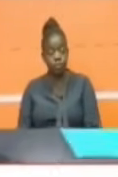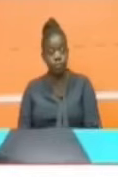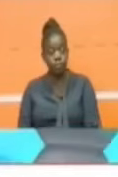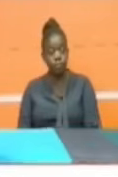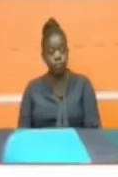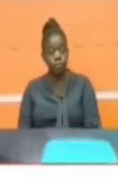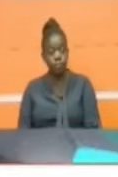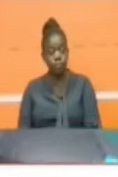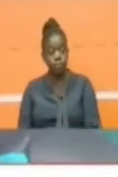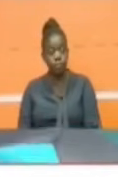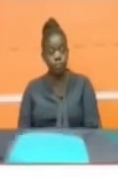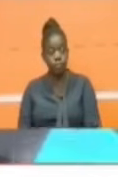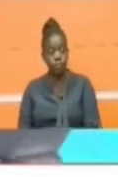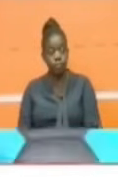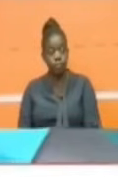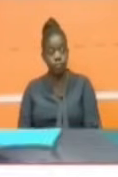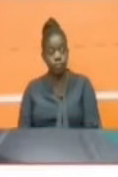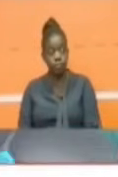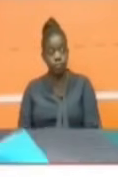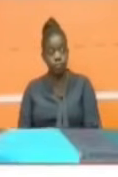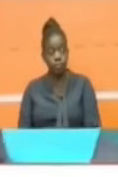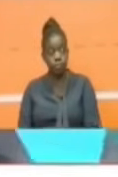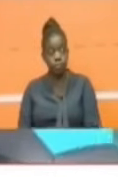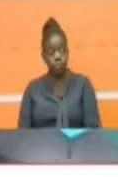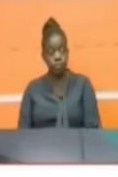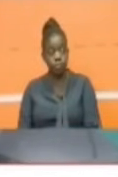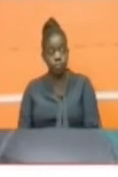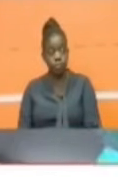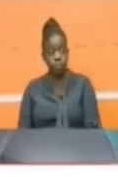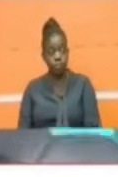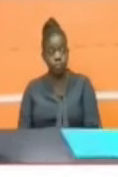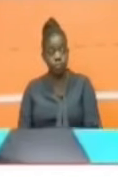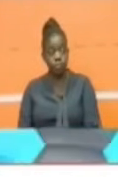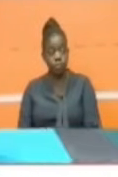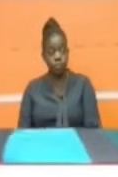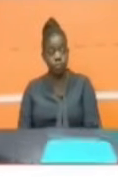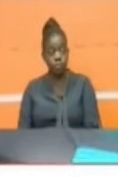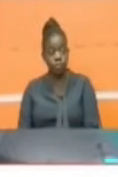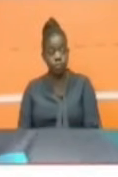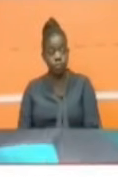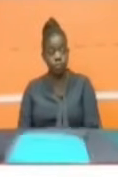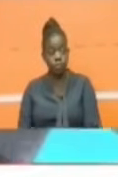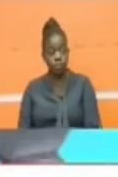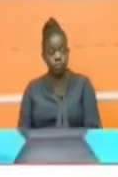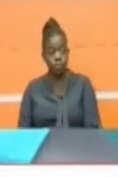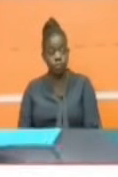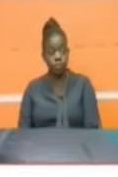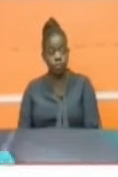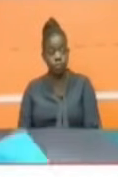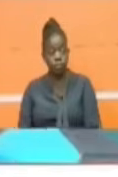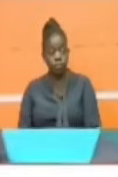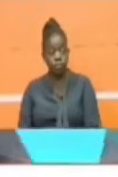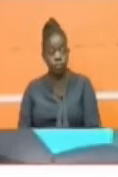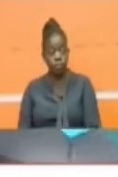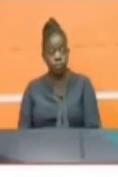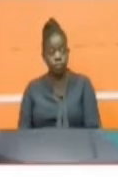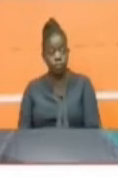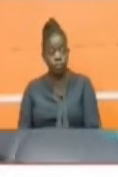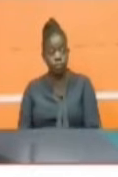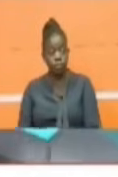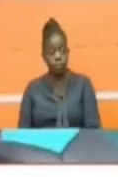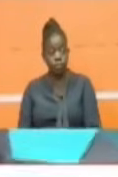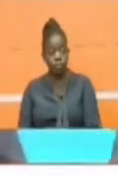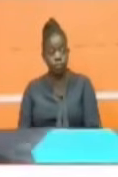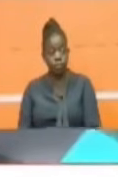SS eline St. Juliana SS jinja progressive ya kutuka ne jinja SS chiso zi seed school elinze kwa naita ukubukedia